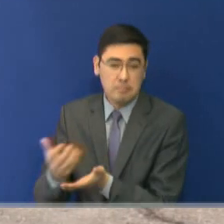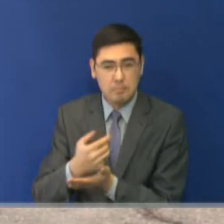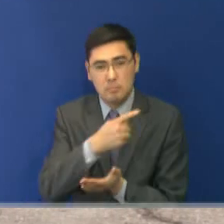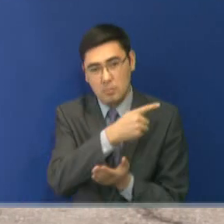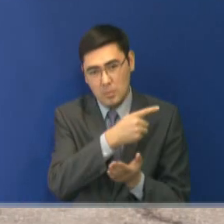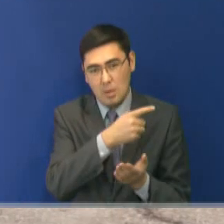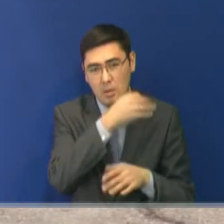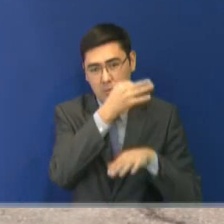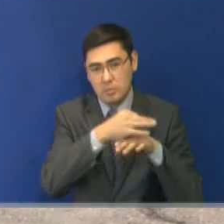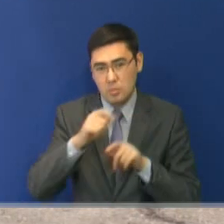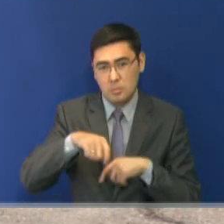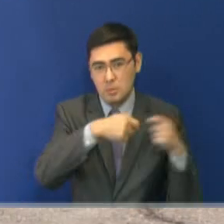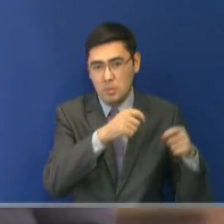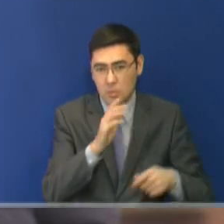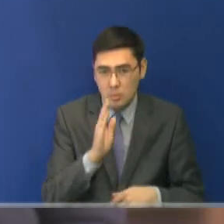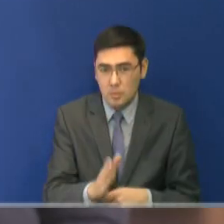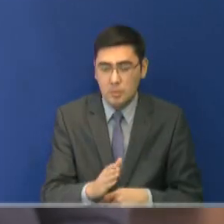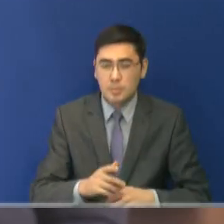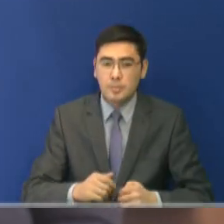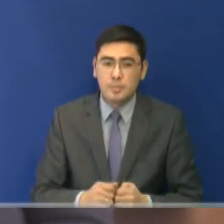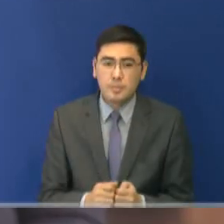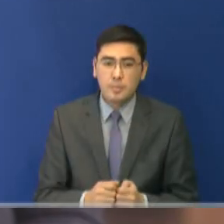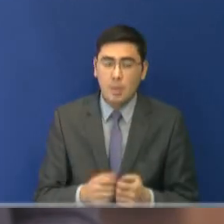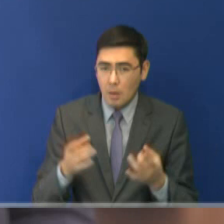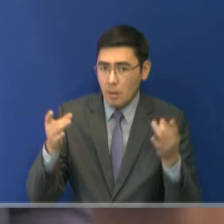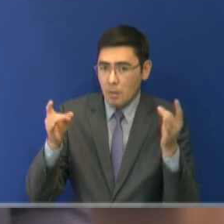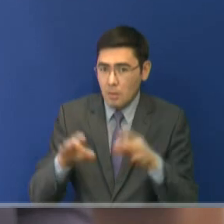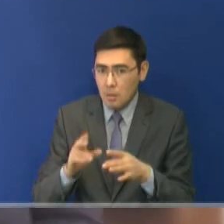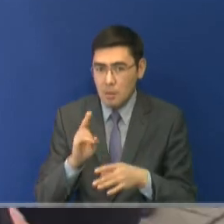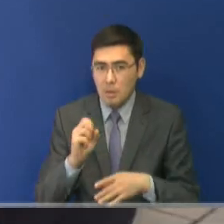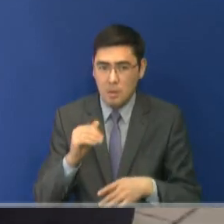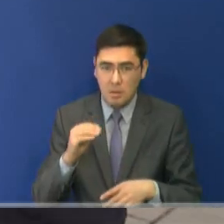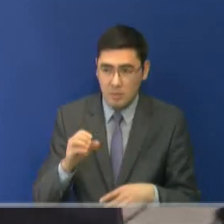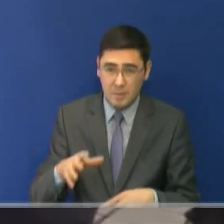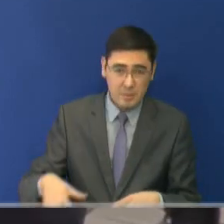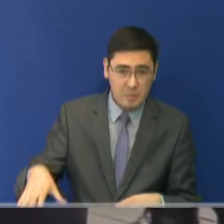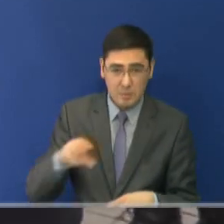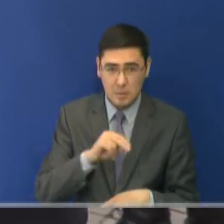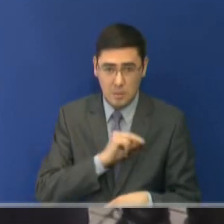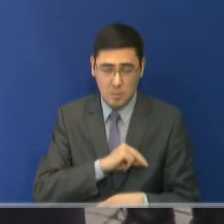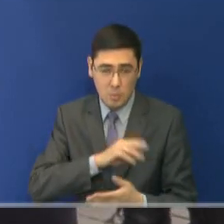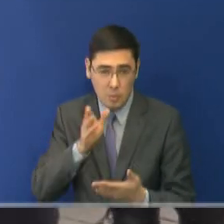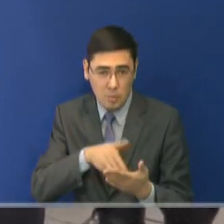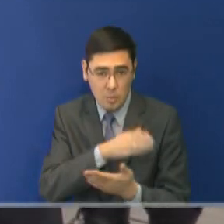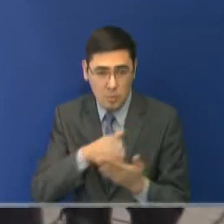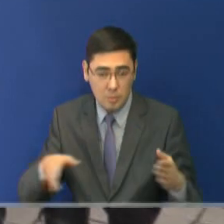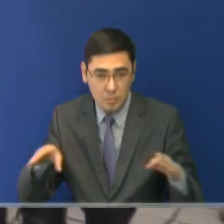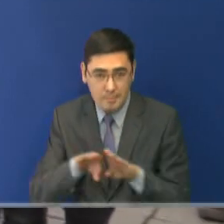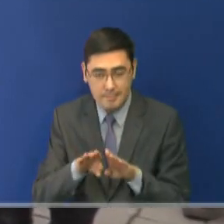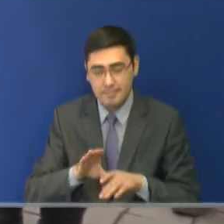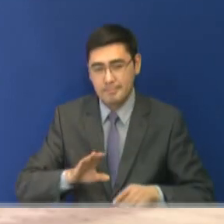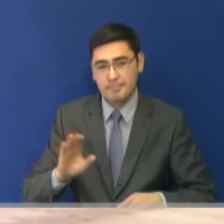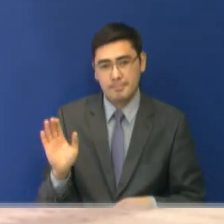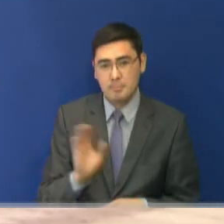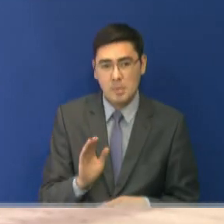Согласно новому постановлению, деятельность ресторанов и кафе не была полностью приостановлена. Кроме субботы и воскресенья можно работать, соблюдая